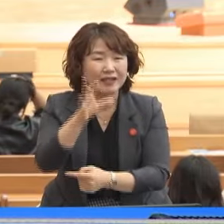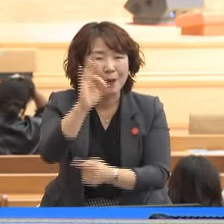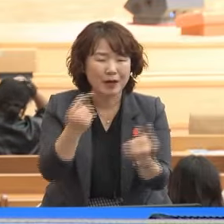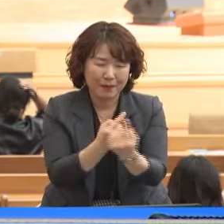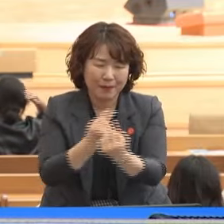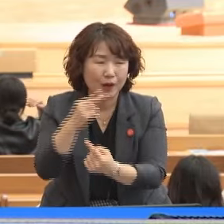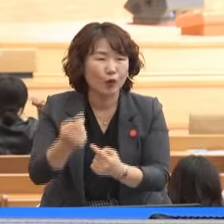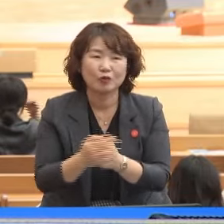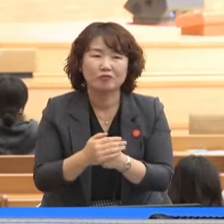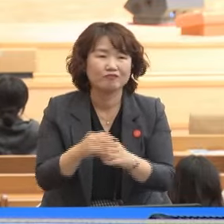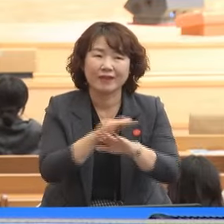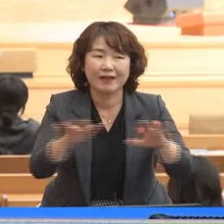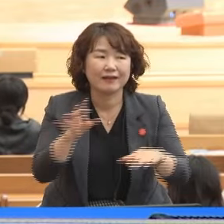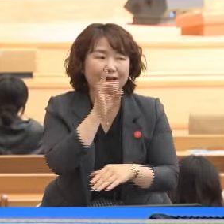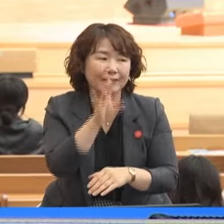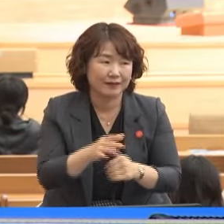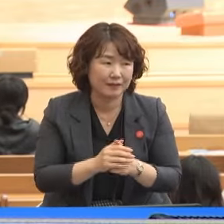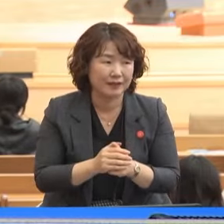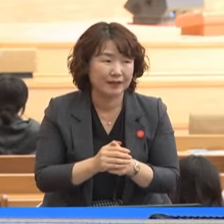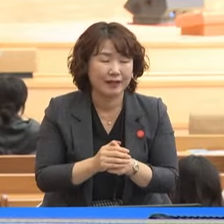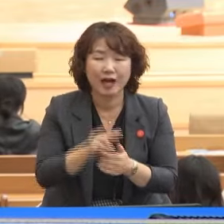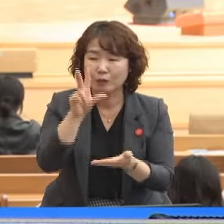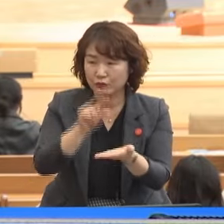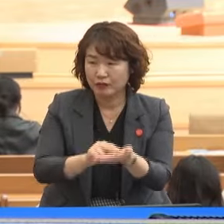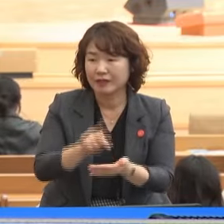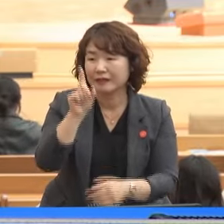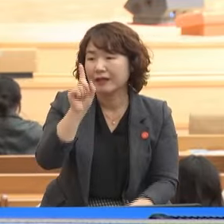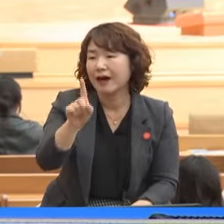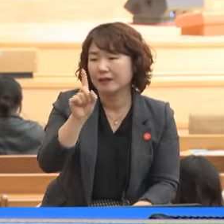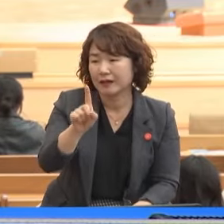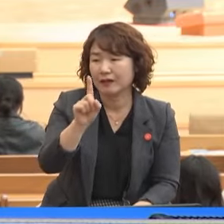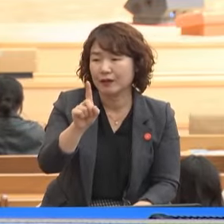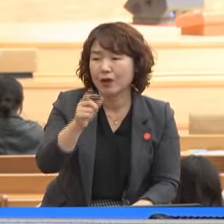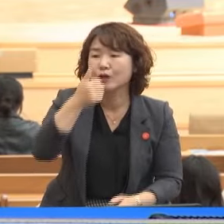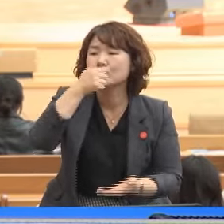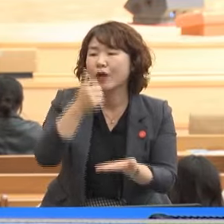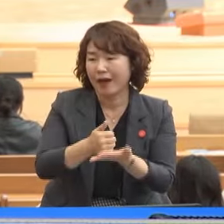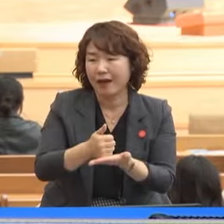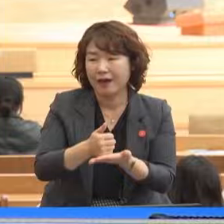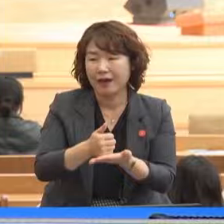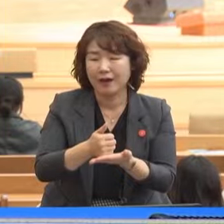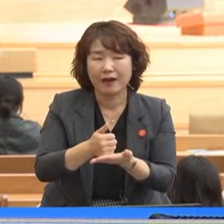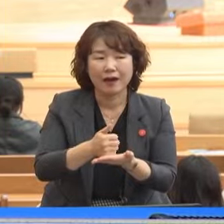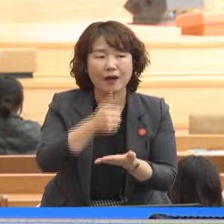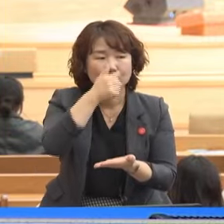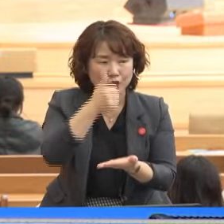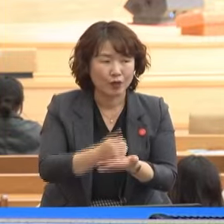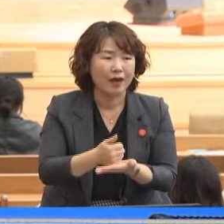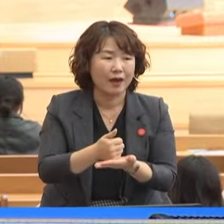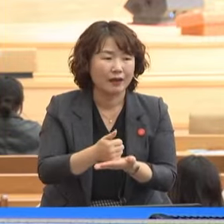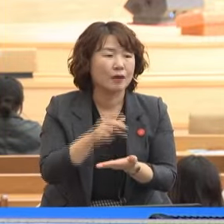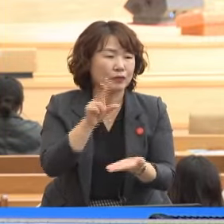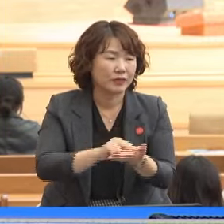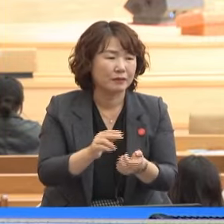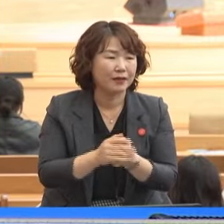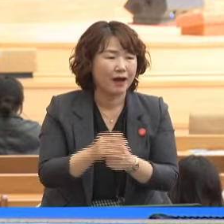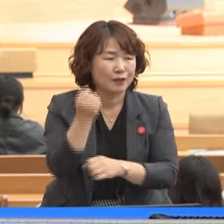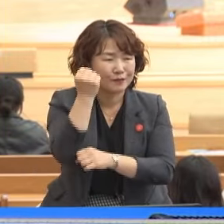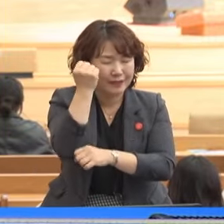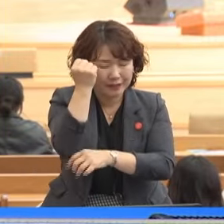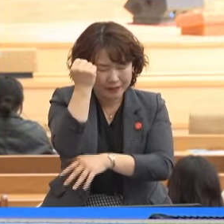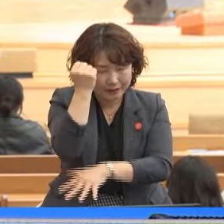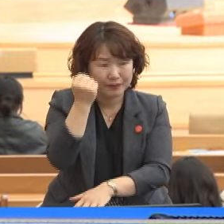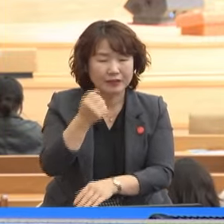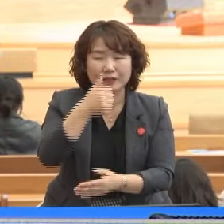되나? 문제는 오직 하나, 죄의 문제죠. 뿌리 깊은 이 죄의